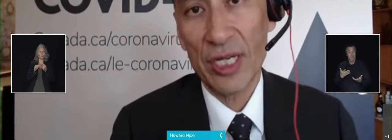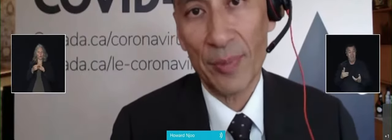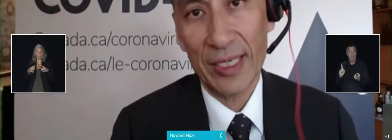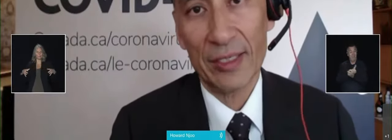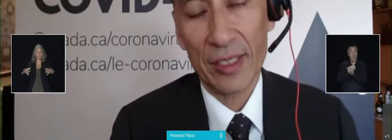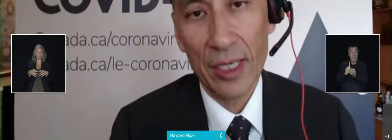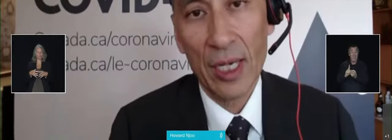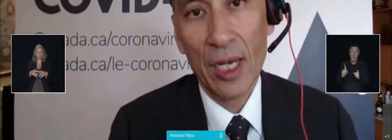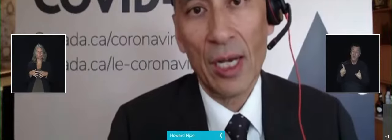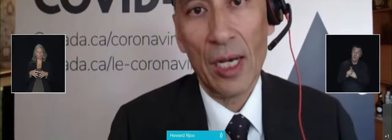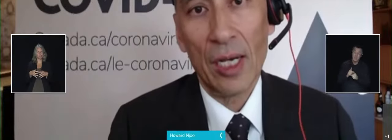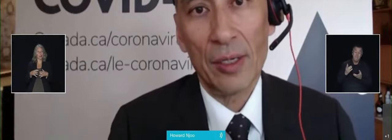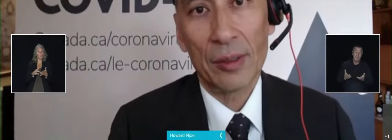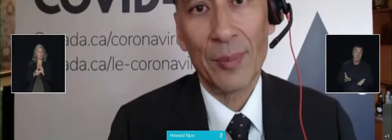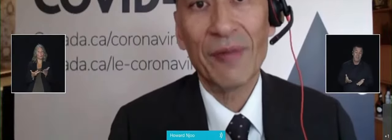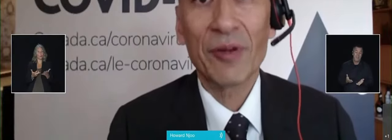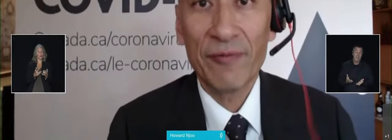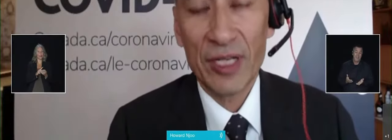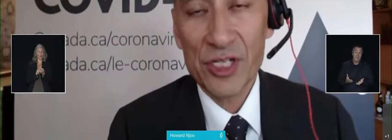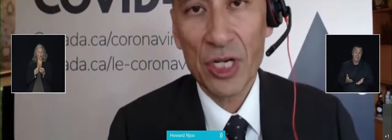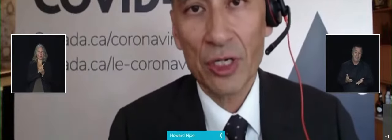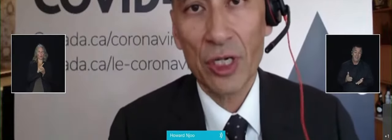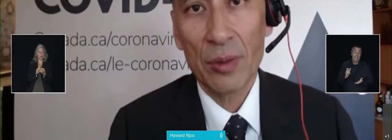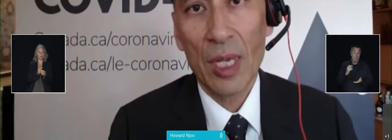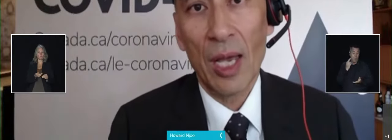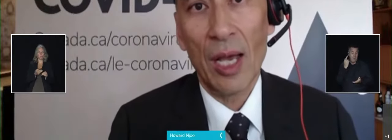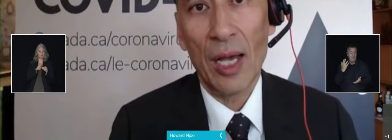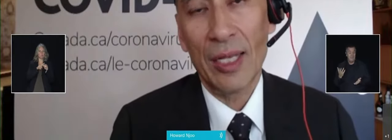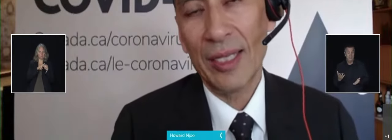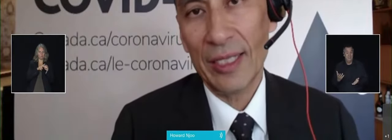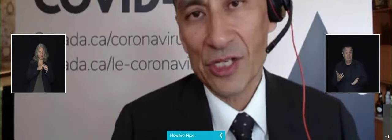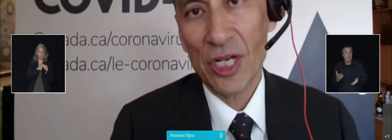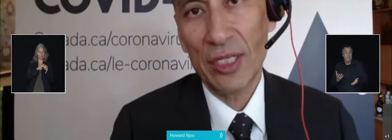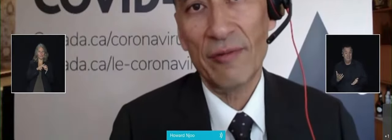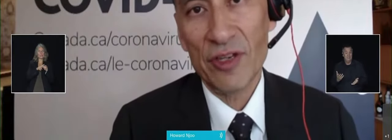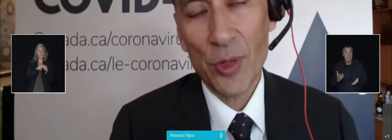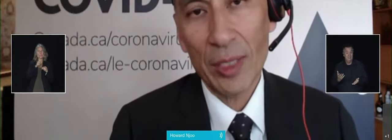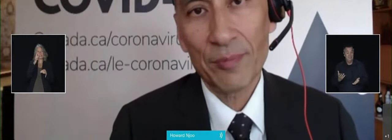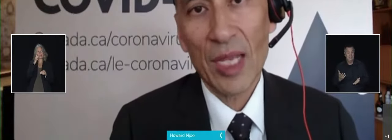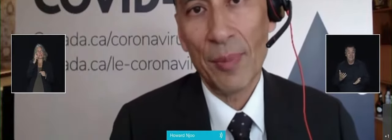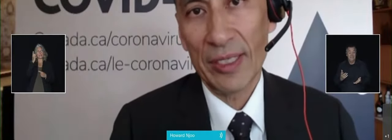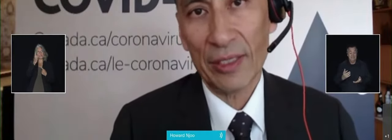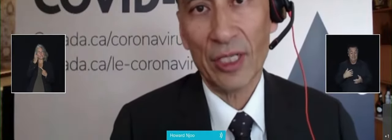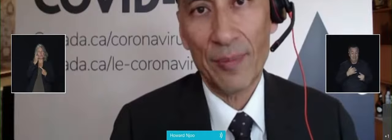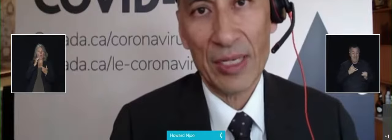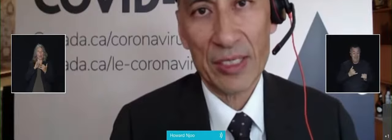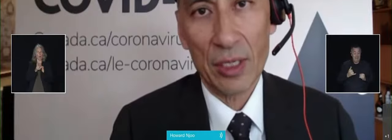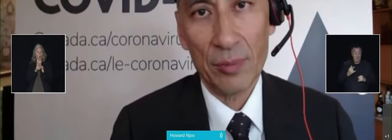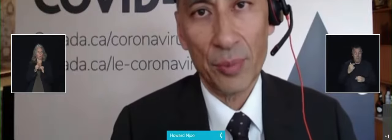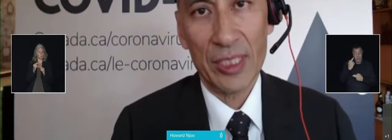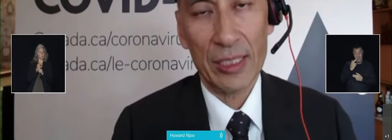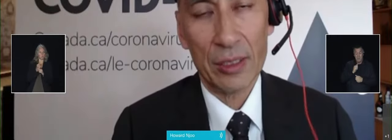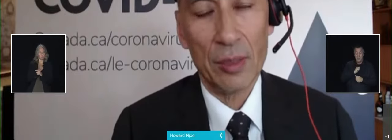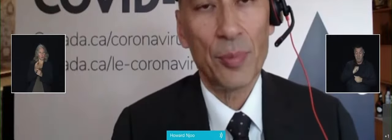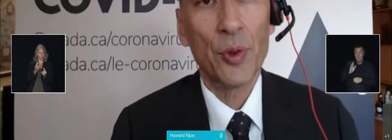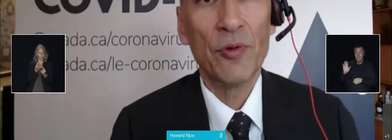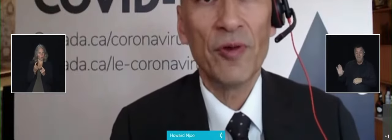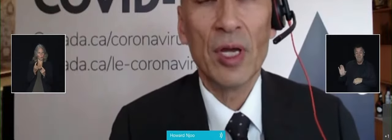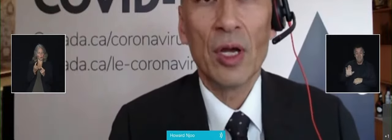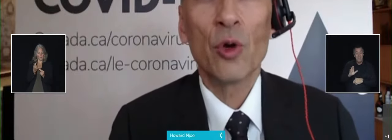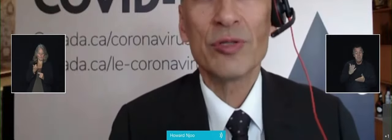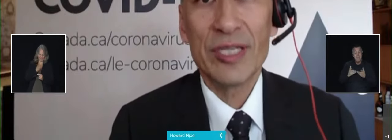quelque chose aussi à peut-être quand même réfléchir à l'échelle individuelle. Peut-être que les personnes peuvent